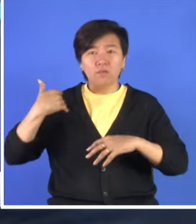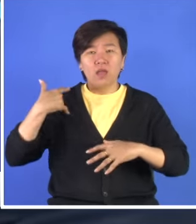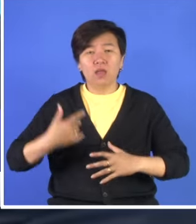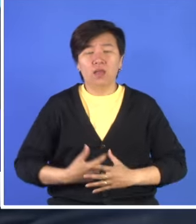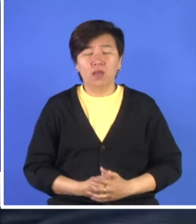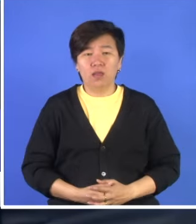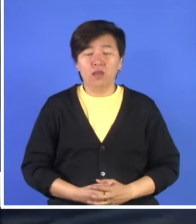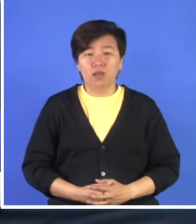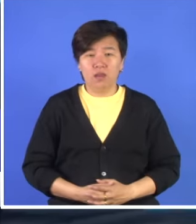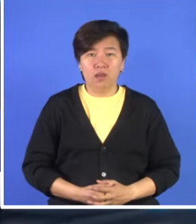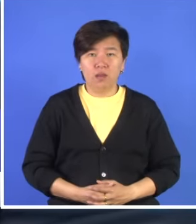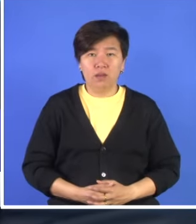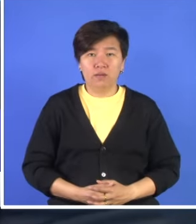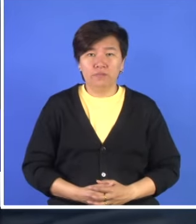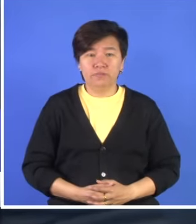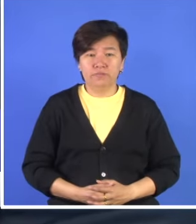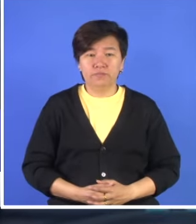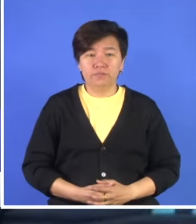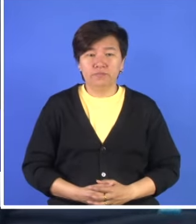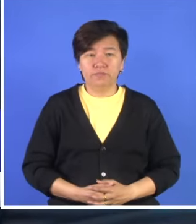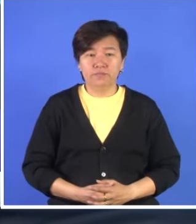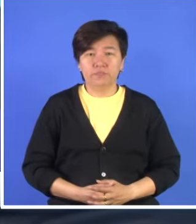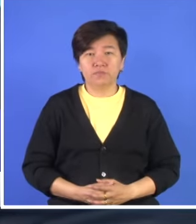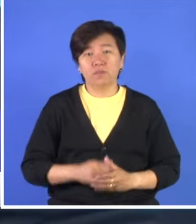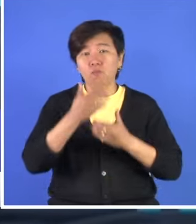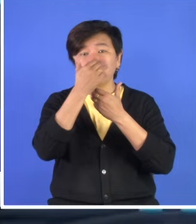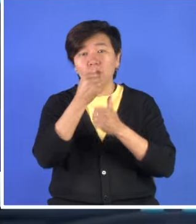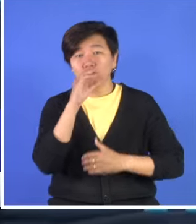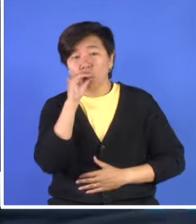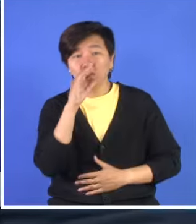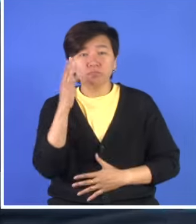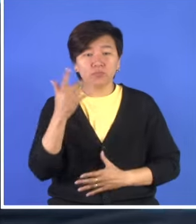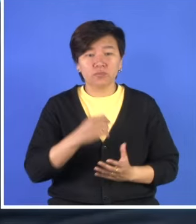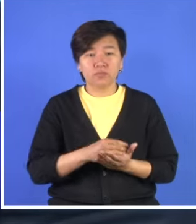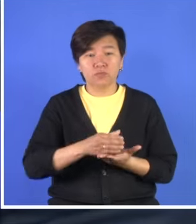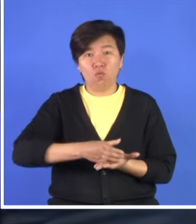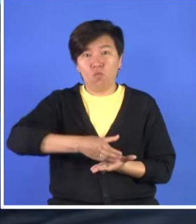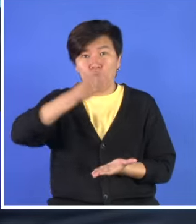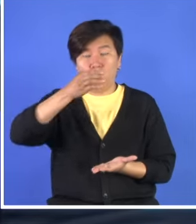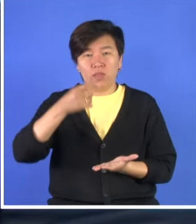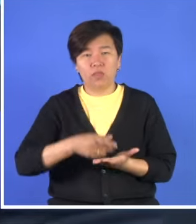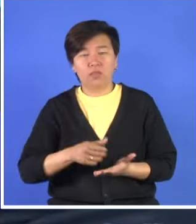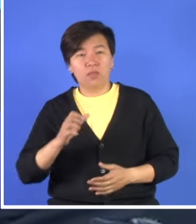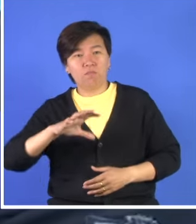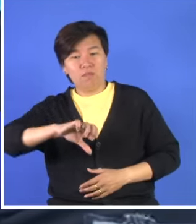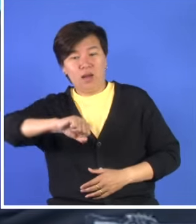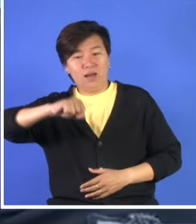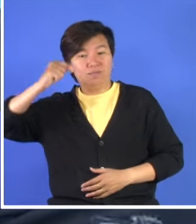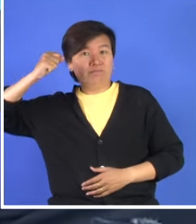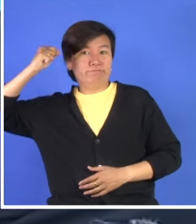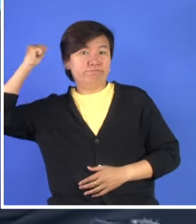เยอะ คร ับ แล้วเขาก็ไม่พูดไม่จาอะไรพวกผมก็เขาก็ปาขวดมาใส่ผมแล้วถือมีดมาฟันเพื่อน